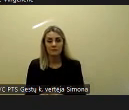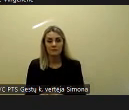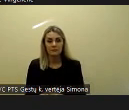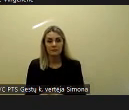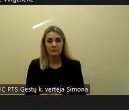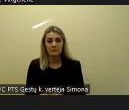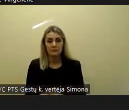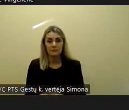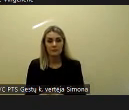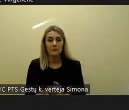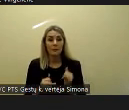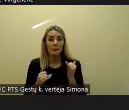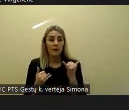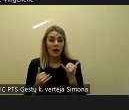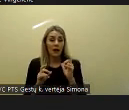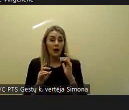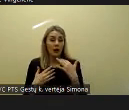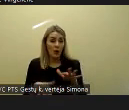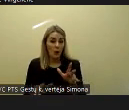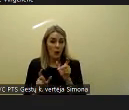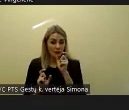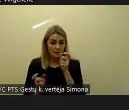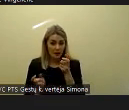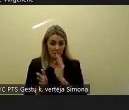Ir štai atsakymas yra parašytas.